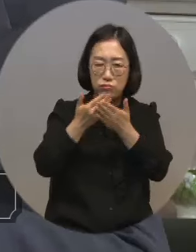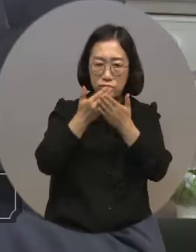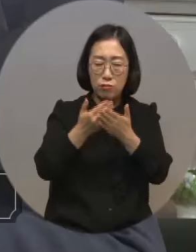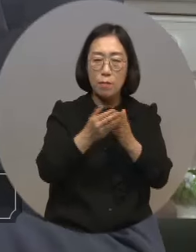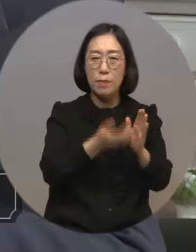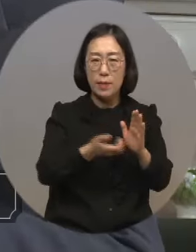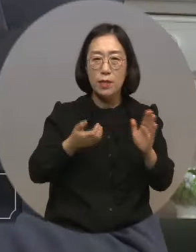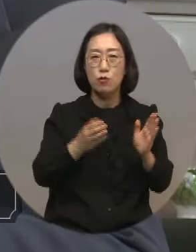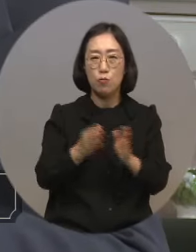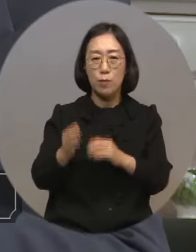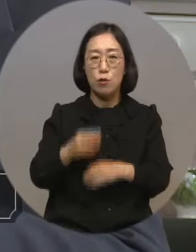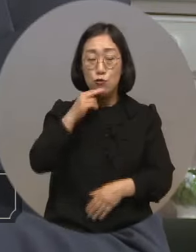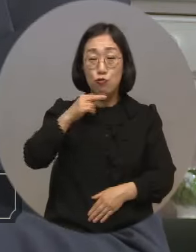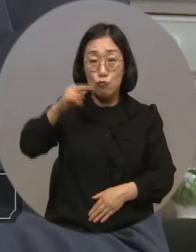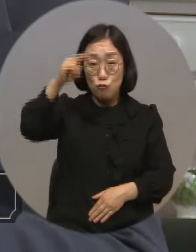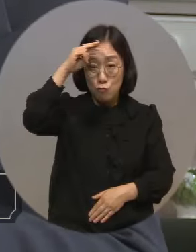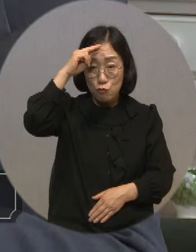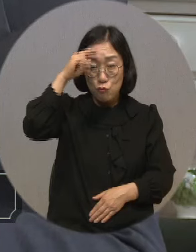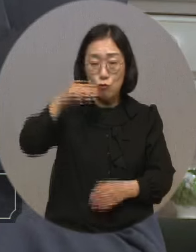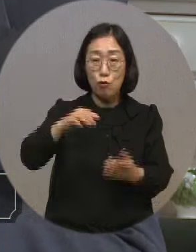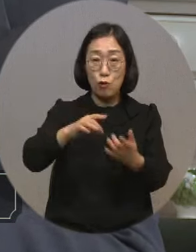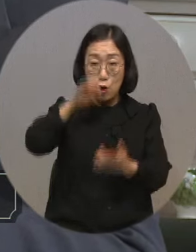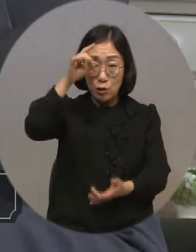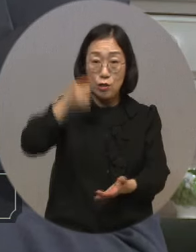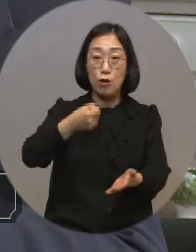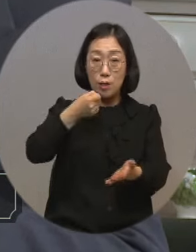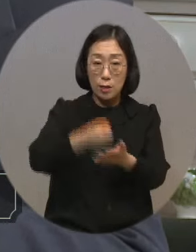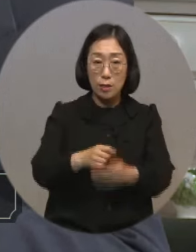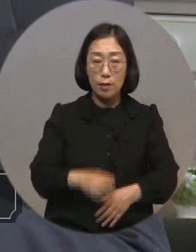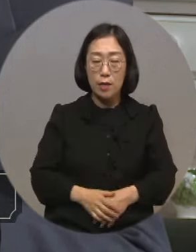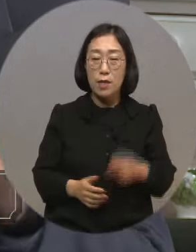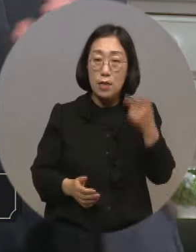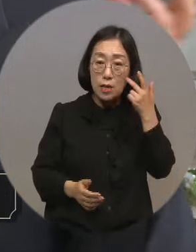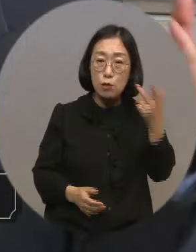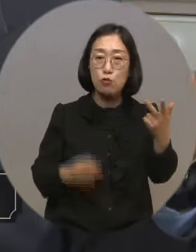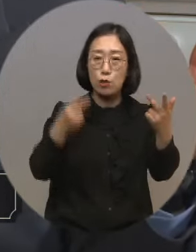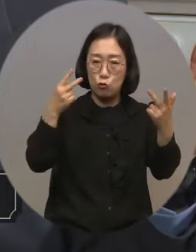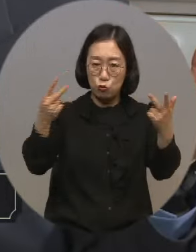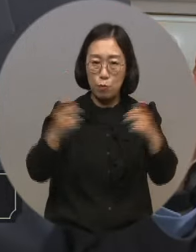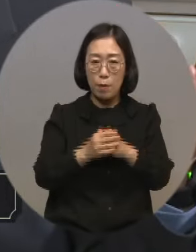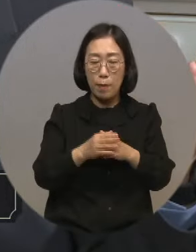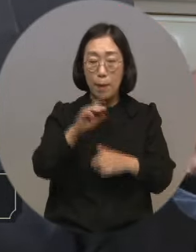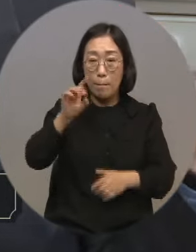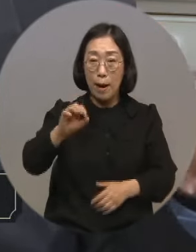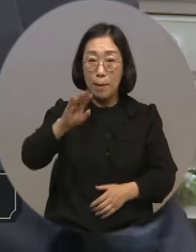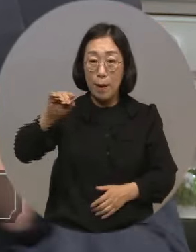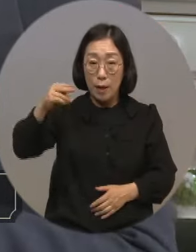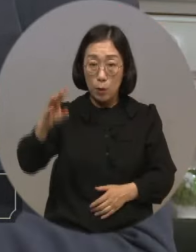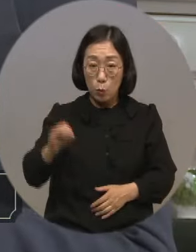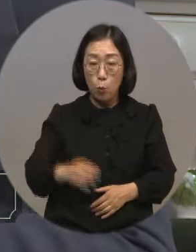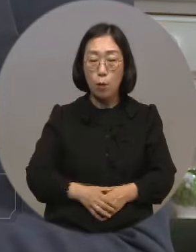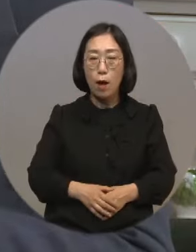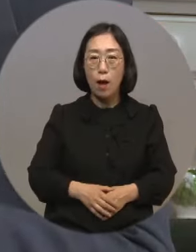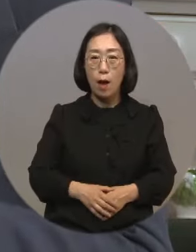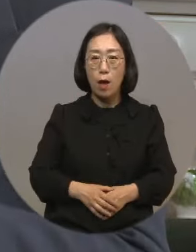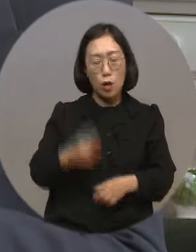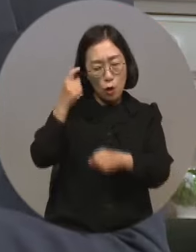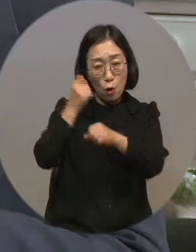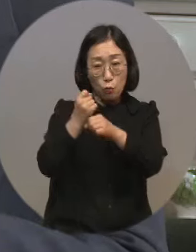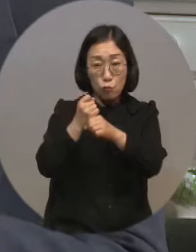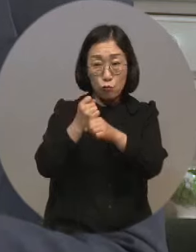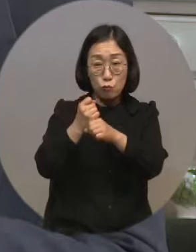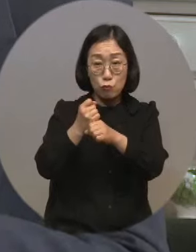예. 술이라는 아이템을 선정한 다음에는 주에 2번씩 방배동에 있는 한국가양주연구소에